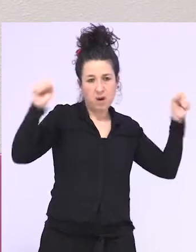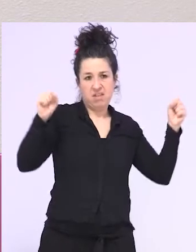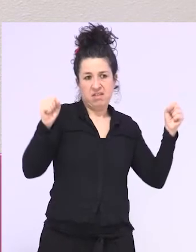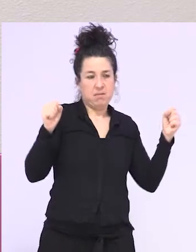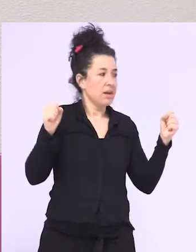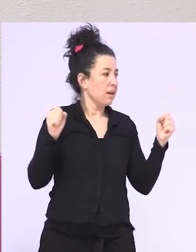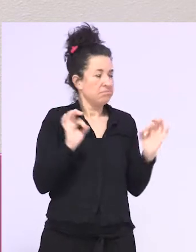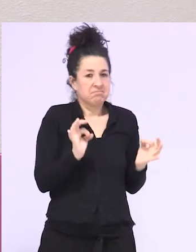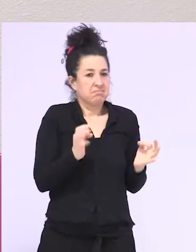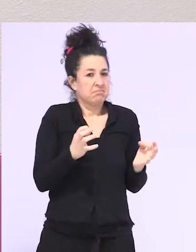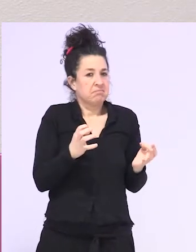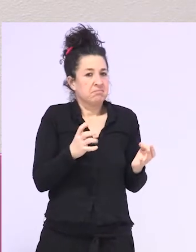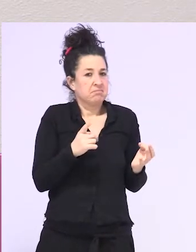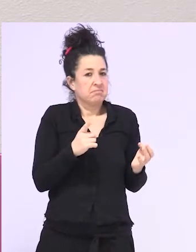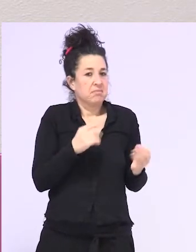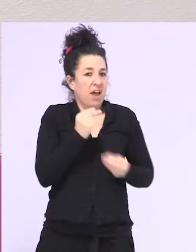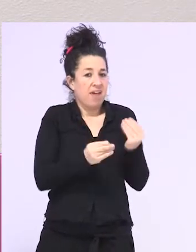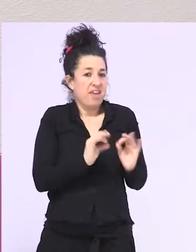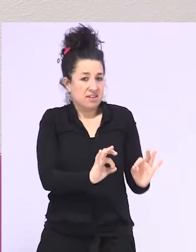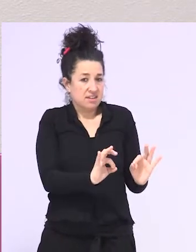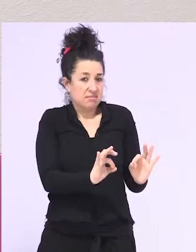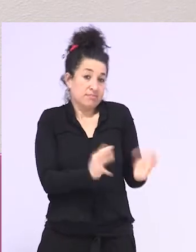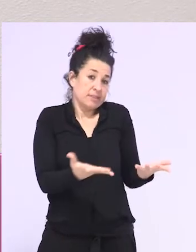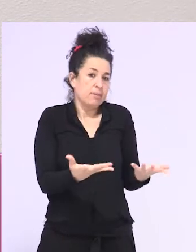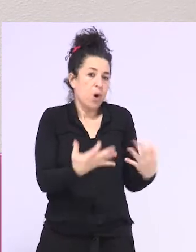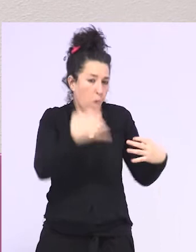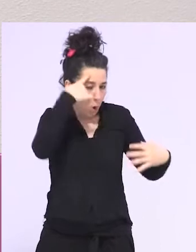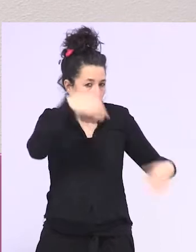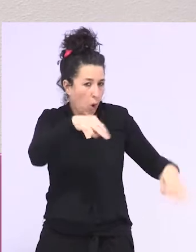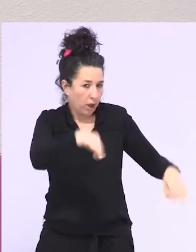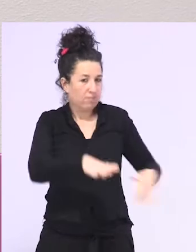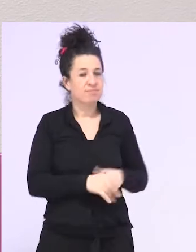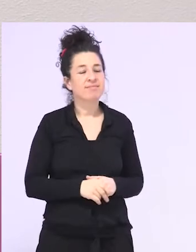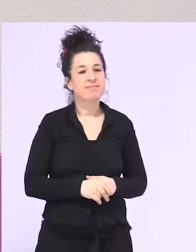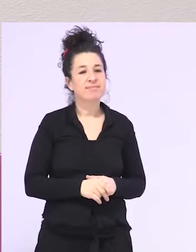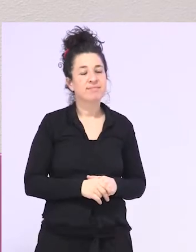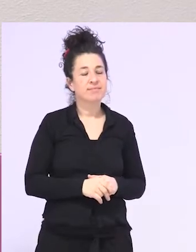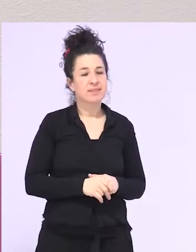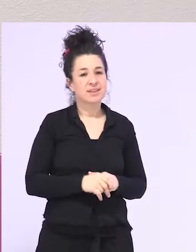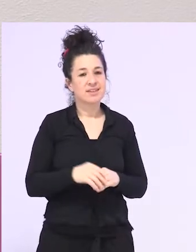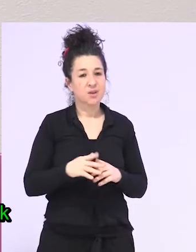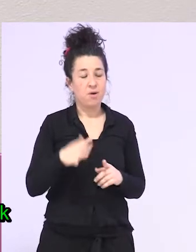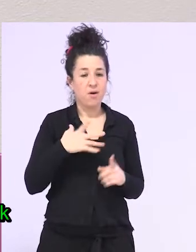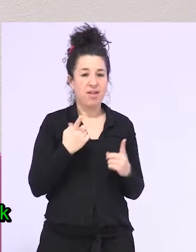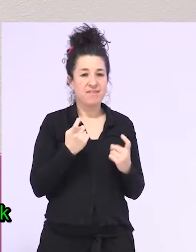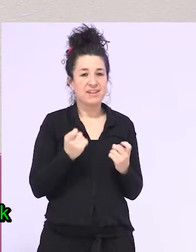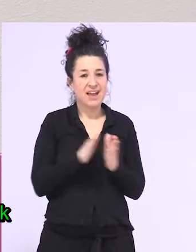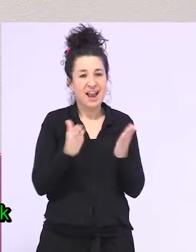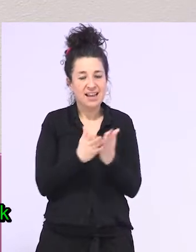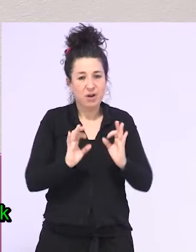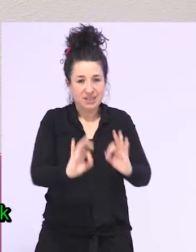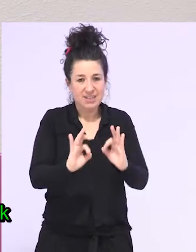du, horrelako gauzak, ez? Eta egia da, aparteko liburu bat mereziko lukela nolabait